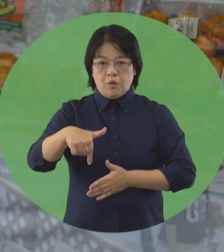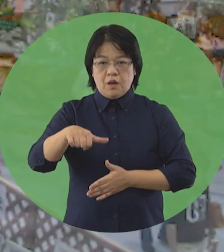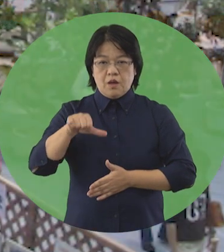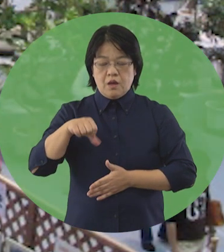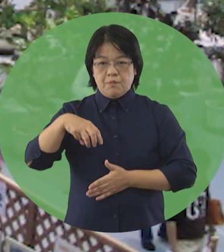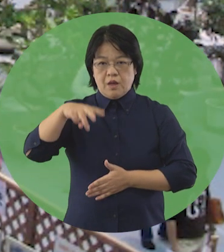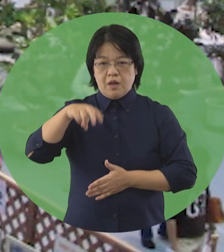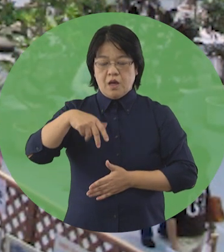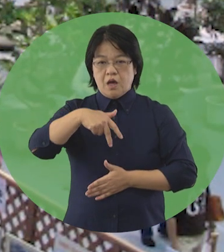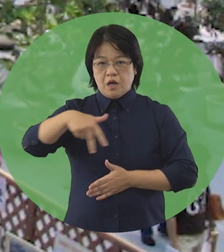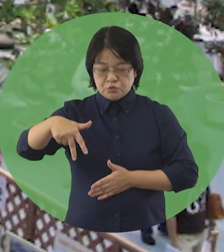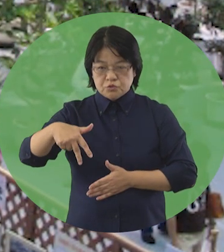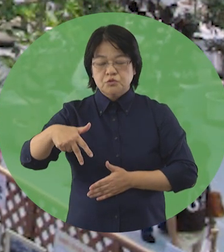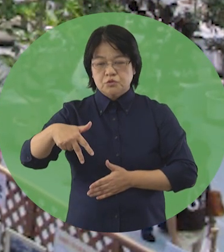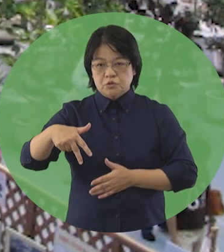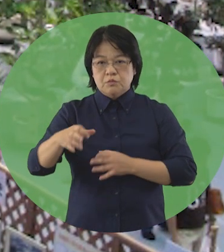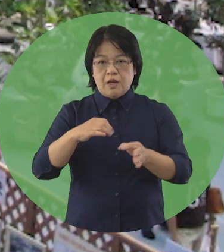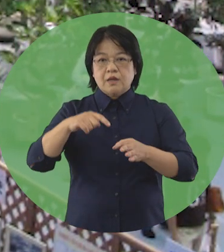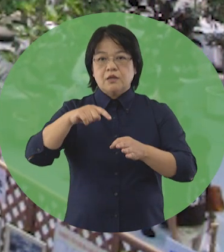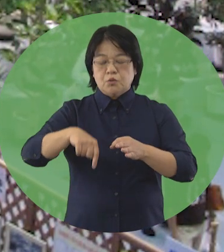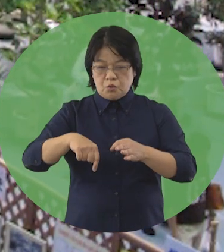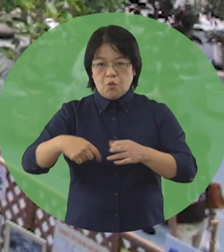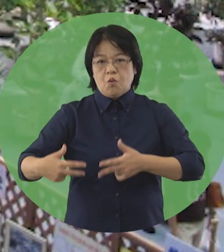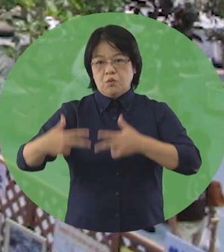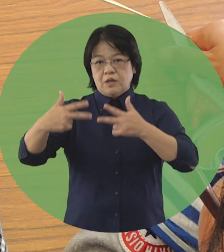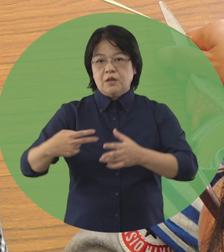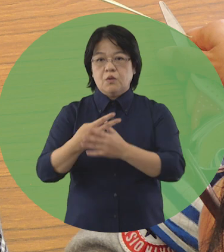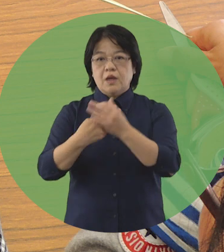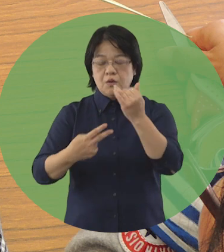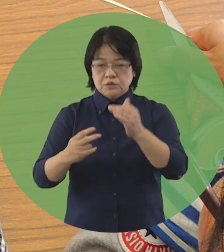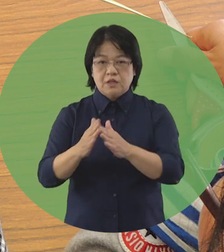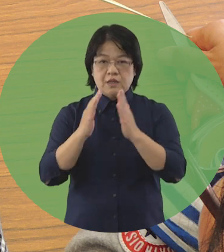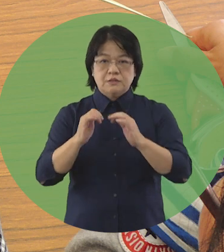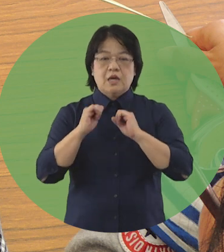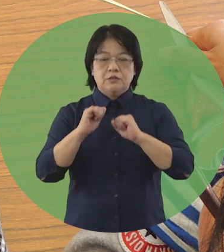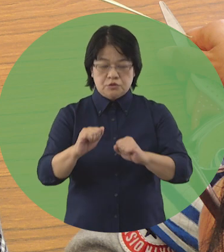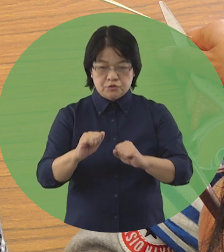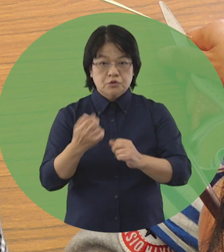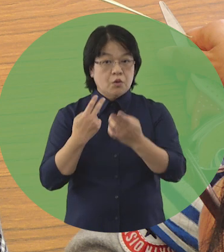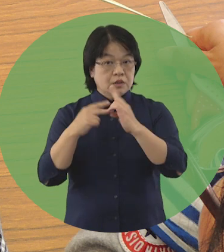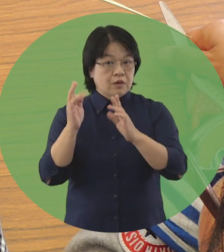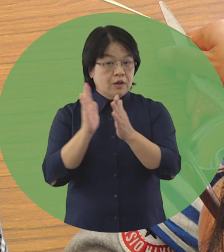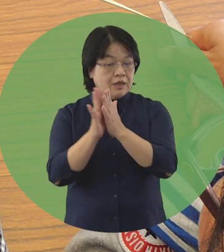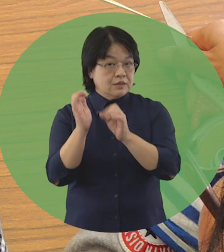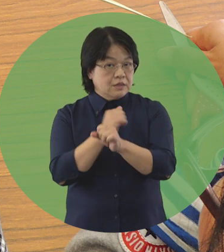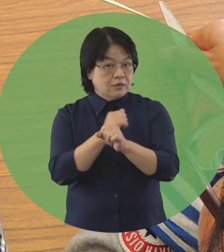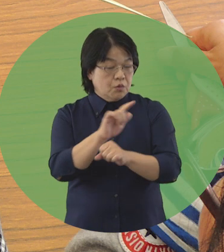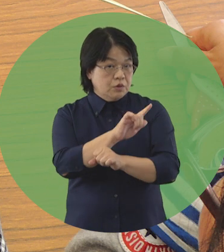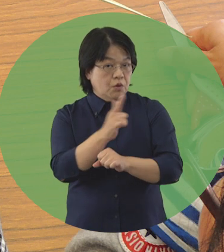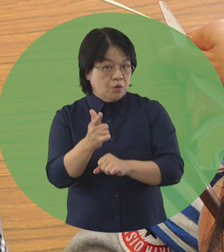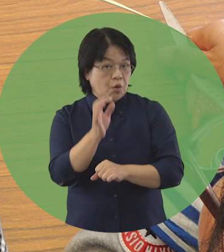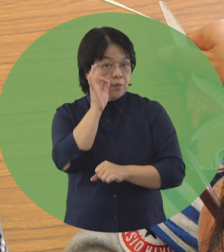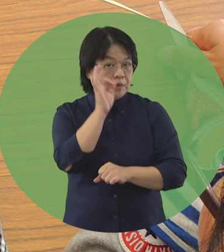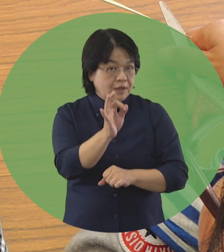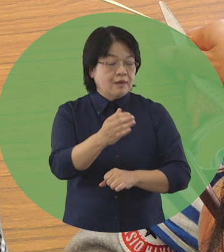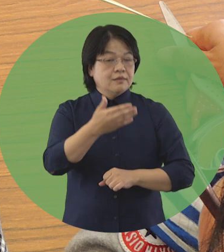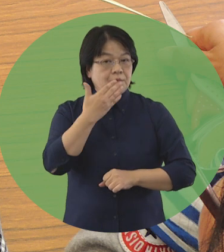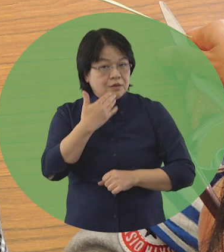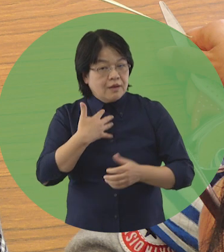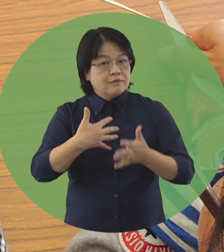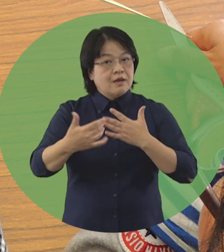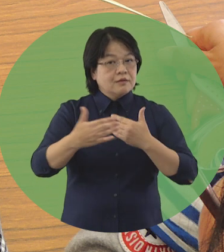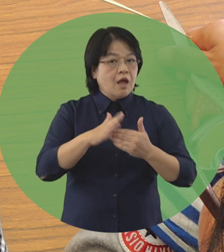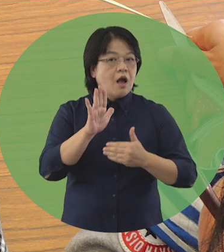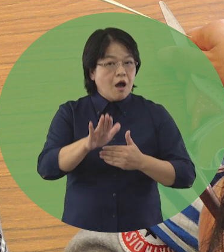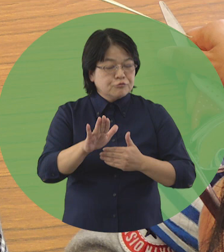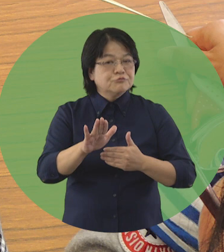。沖縄の新鮮な農林水産物を見て食べて体験することができるなど、さ